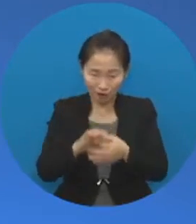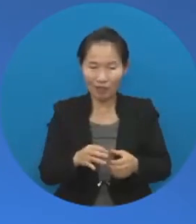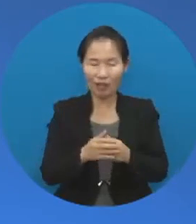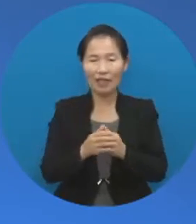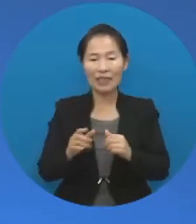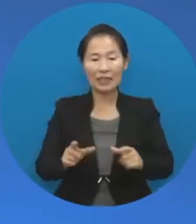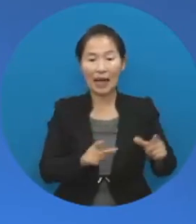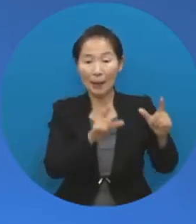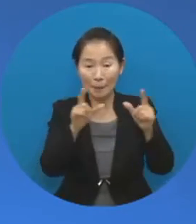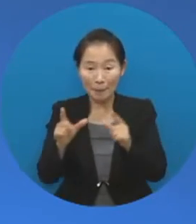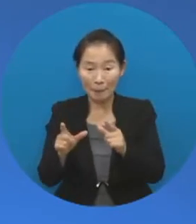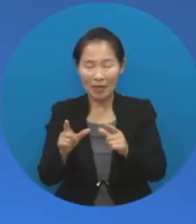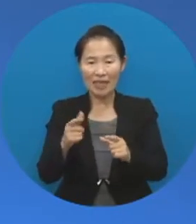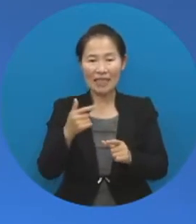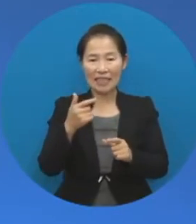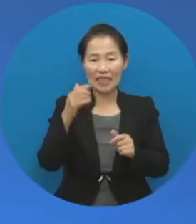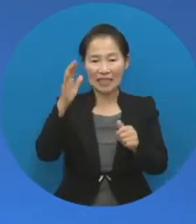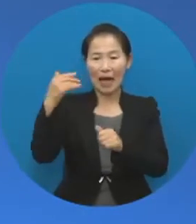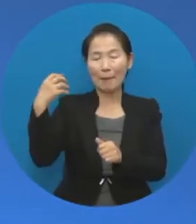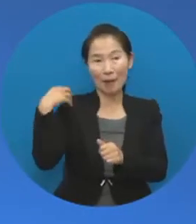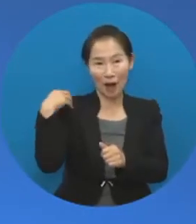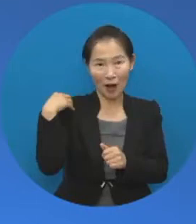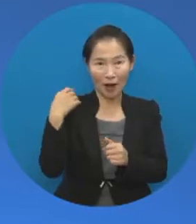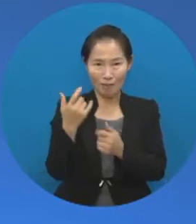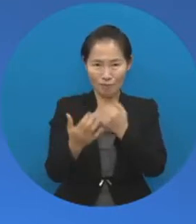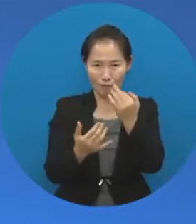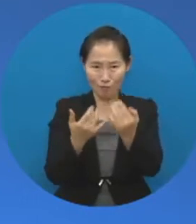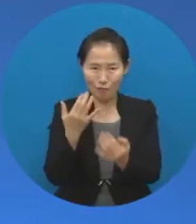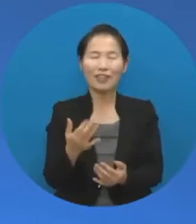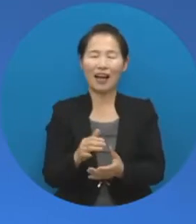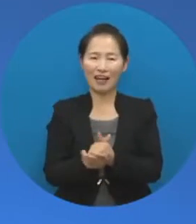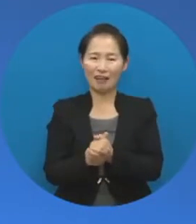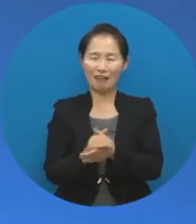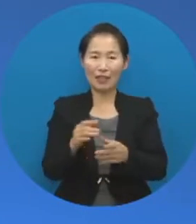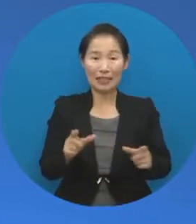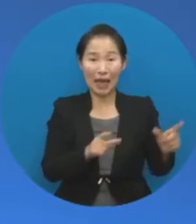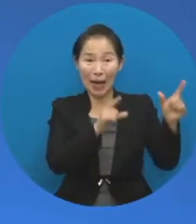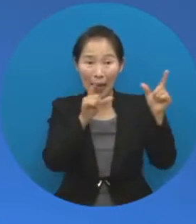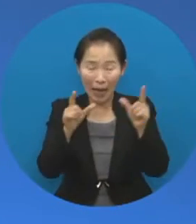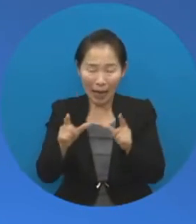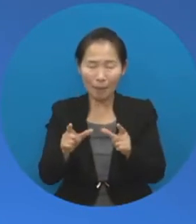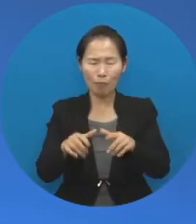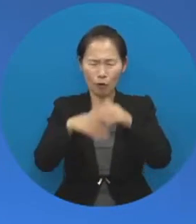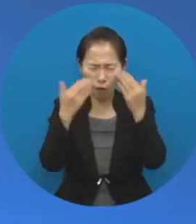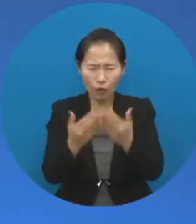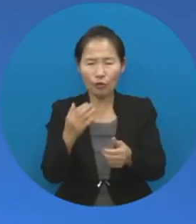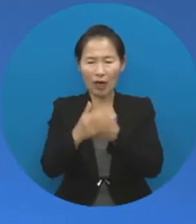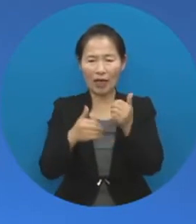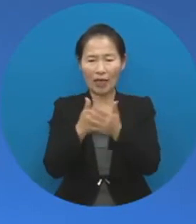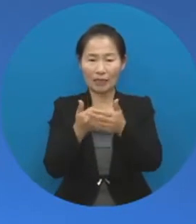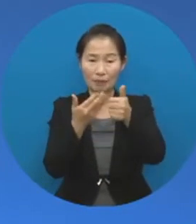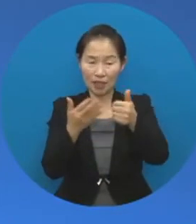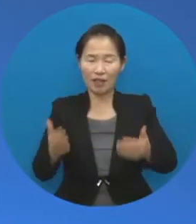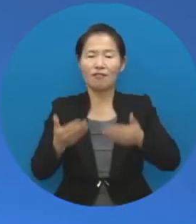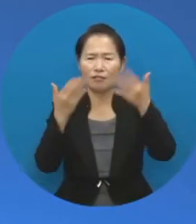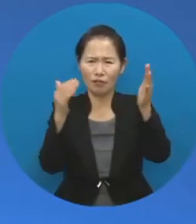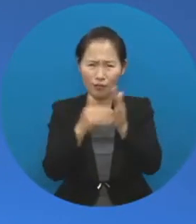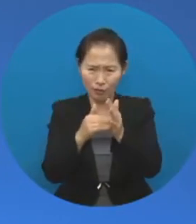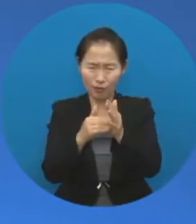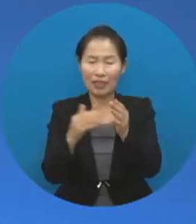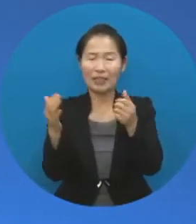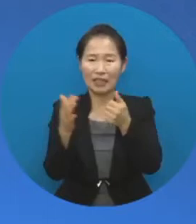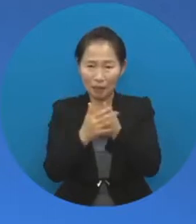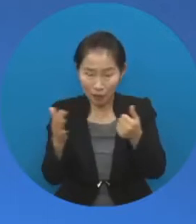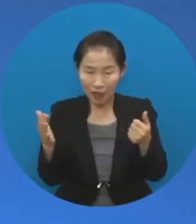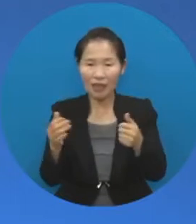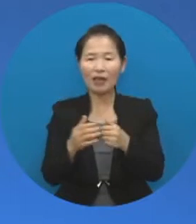이렇게 사명에 불타는 사람이라고나 할까? 그냥 삶 자체를 하나님께 드렸기 때문에 뭐 어떤